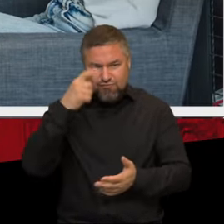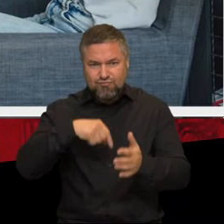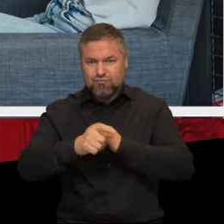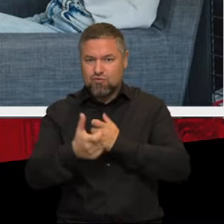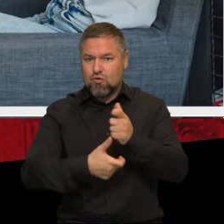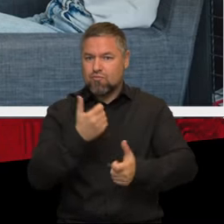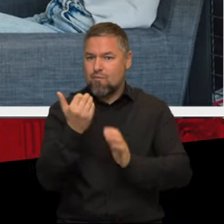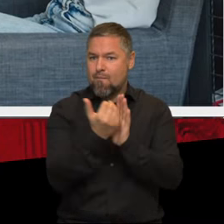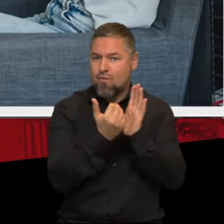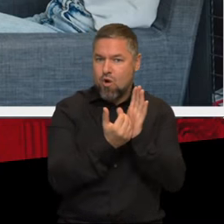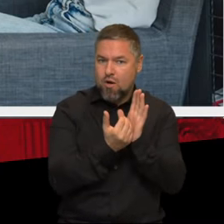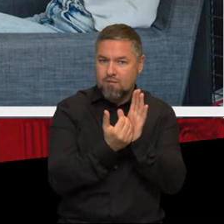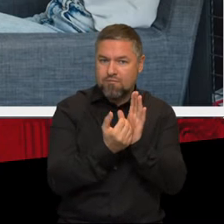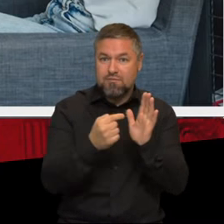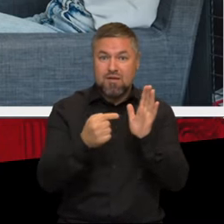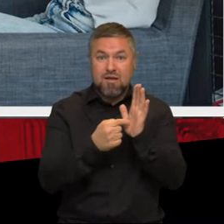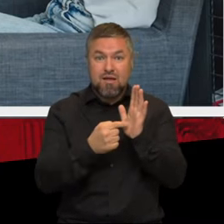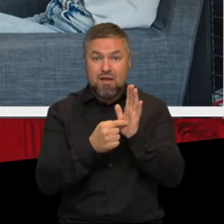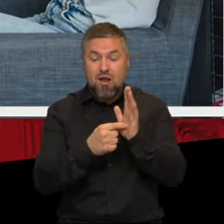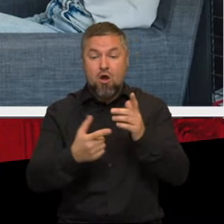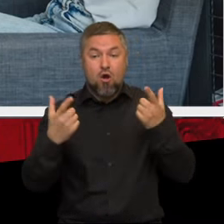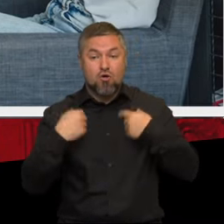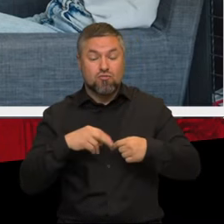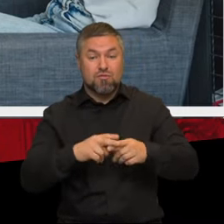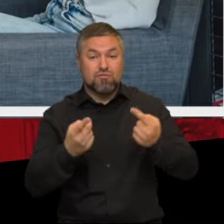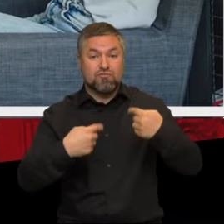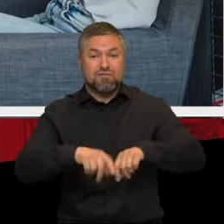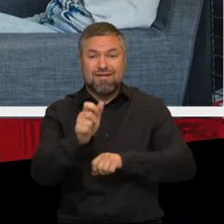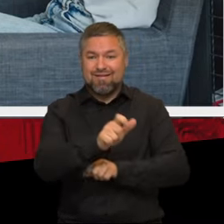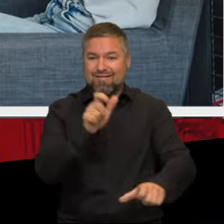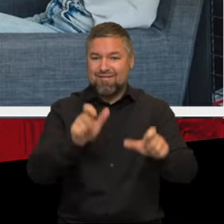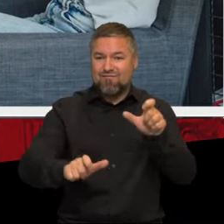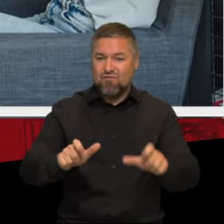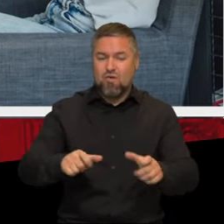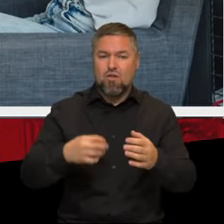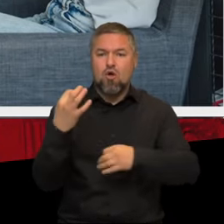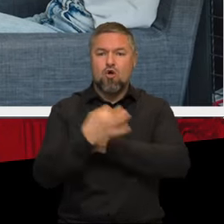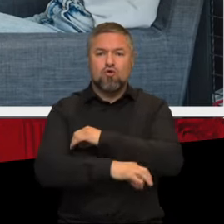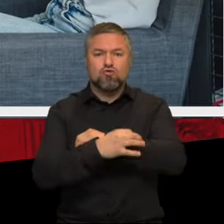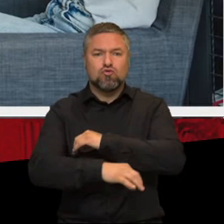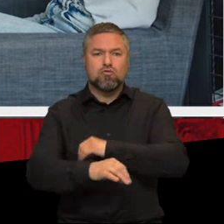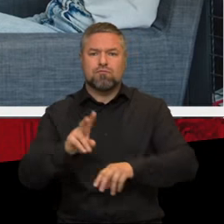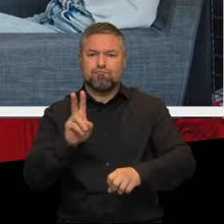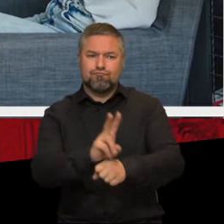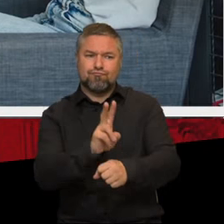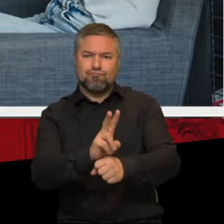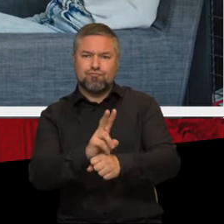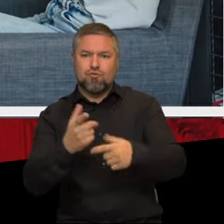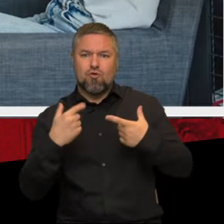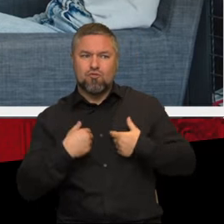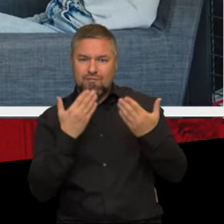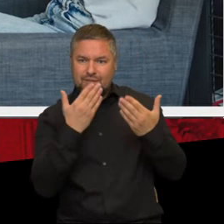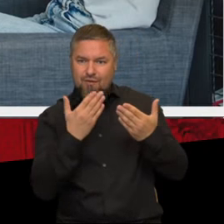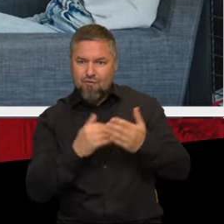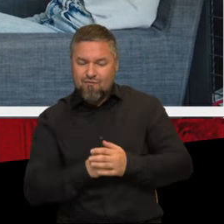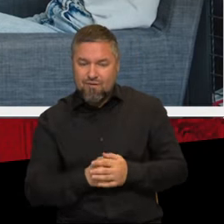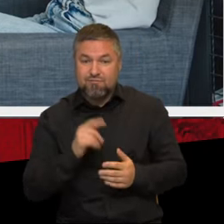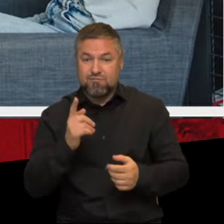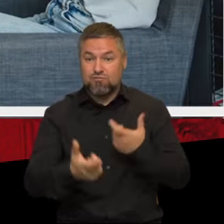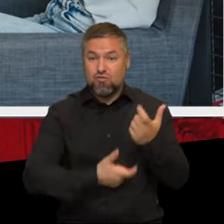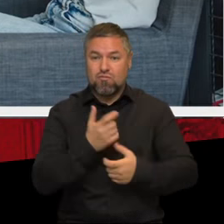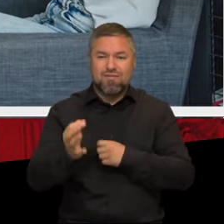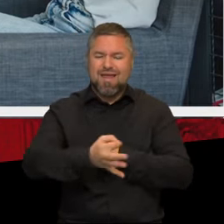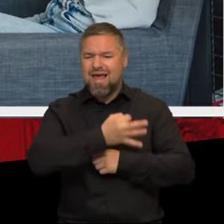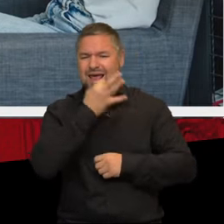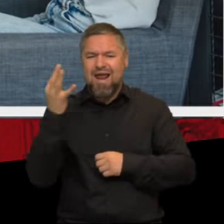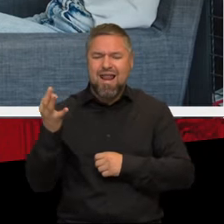Opportunities Program. Jego laureaci będą realizować indywidualną ścieżkę studiów pod opieką mentora naukowego. Podejmą naukę w